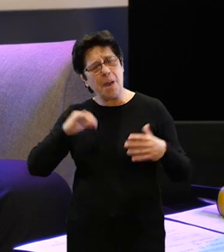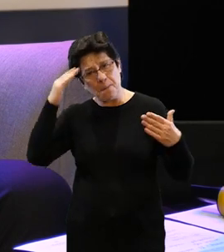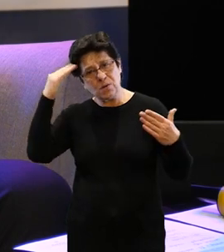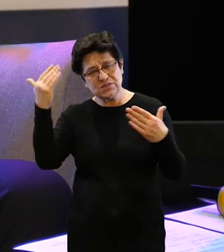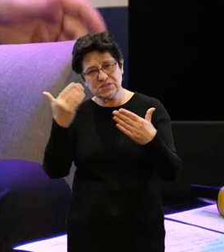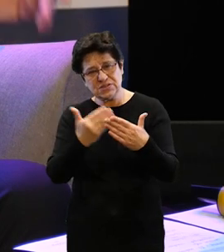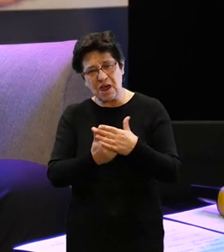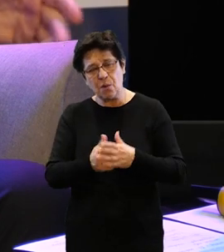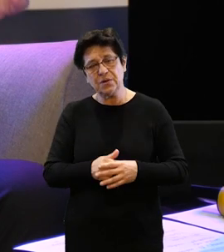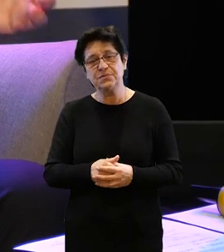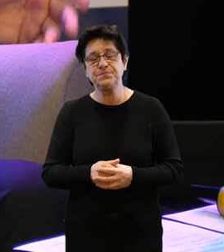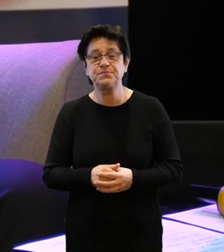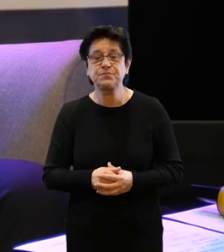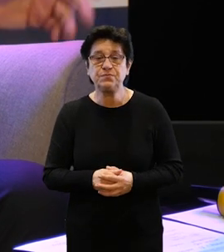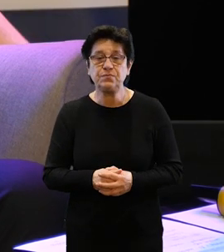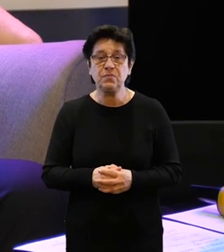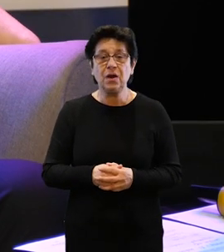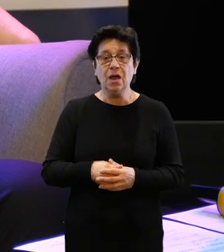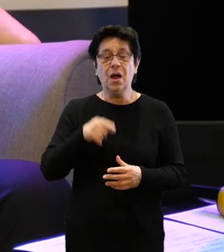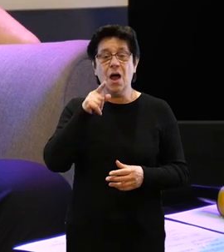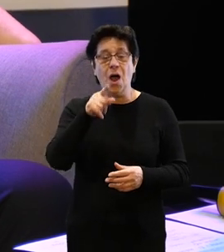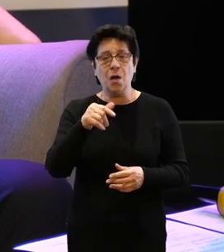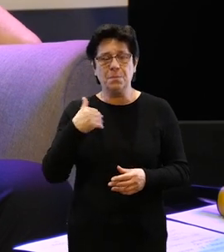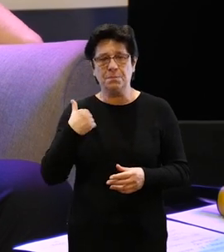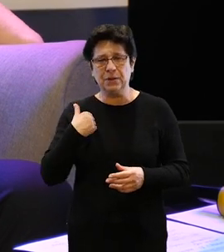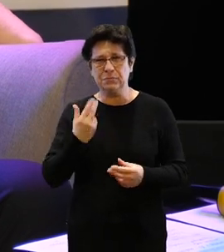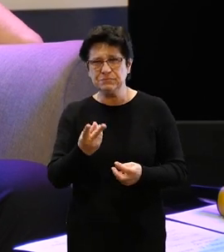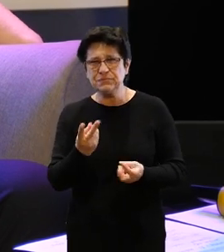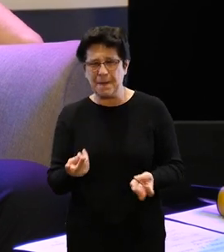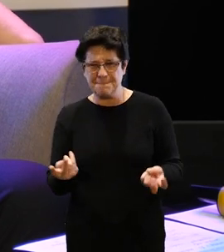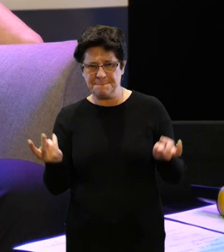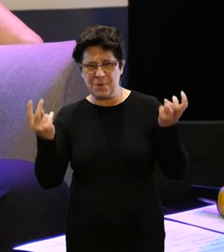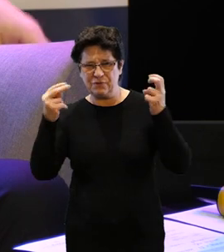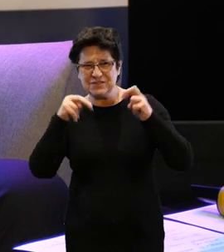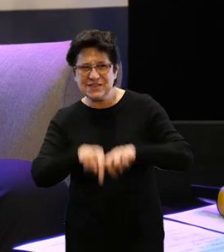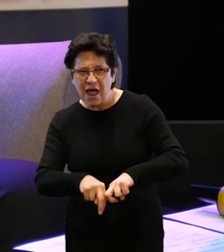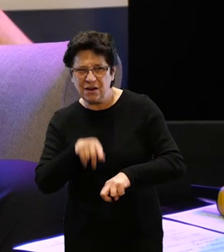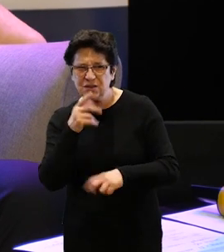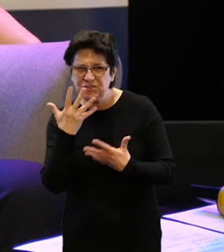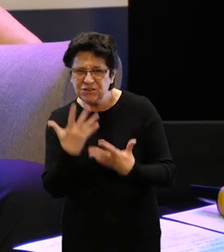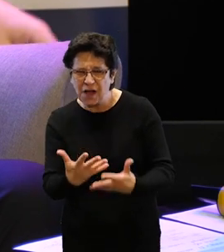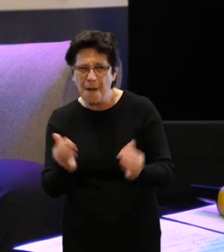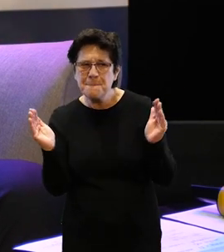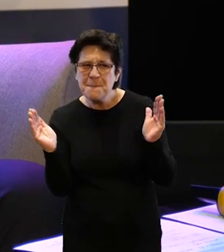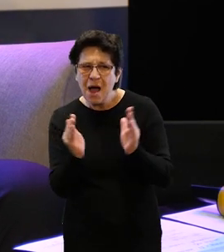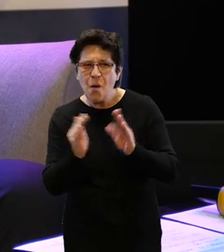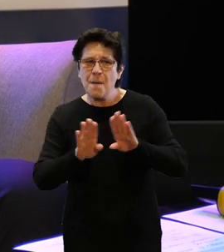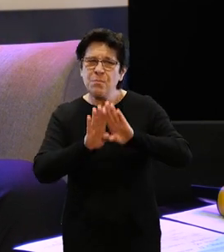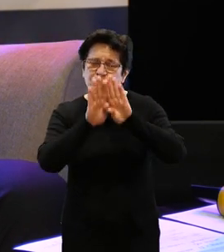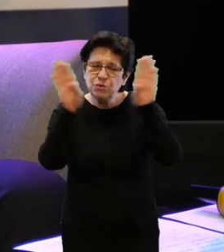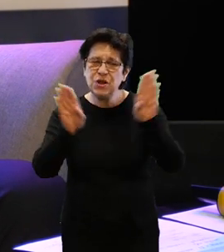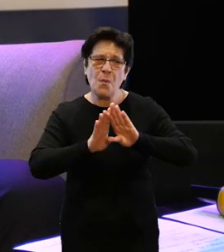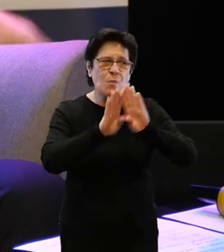właśnie pan Marek żelka był jednym z inicjatorów właśnie tej powstania tych federacji małych muzeów i tutaj jest też jego